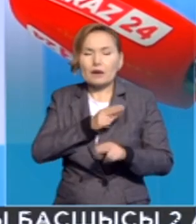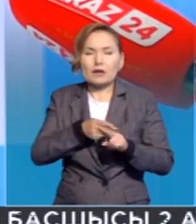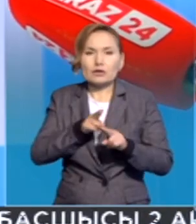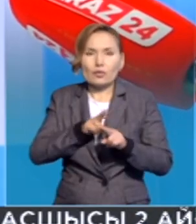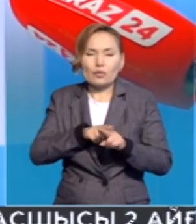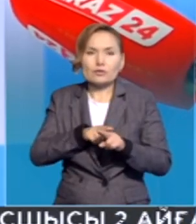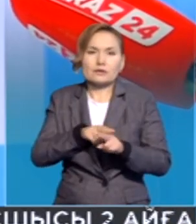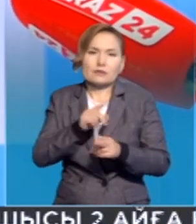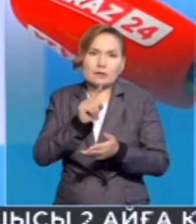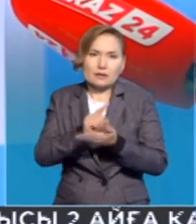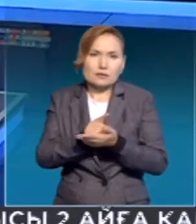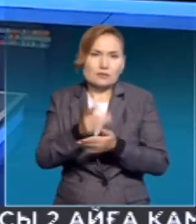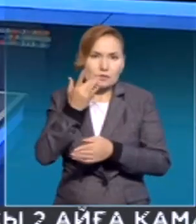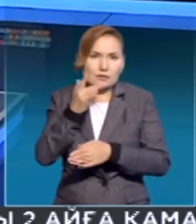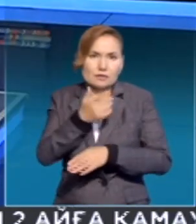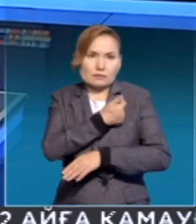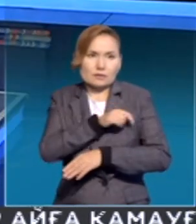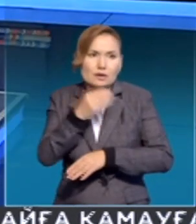міндеті.